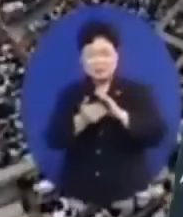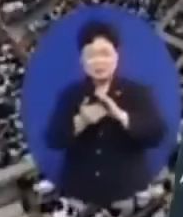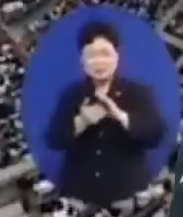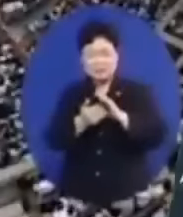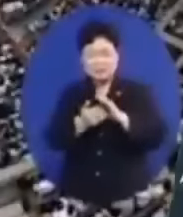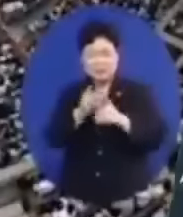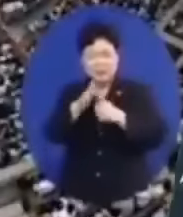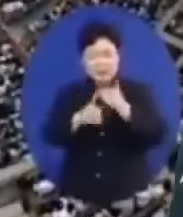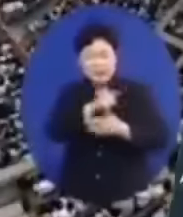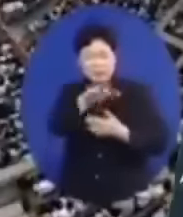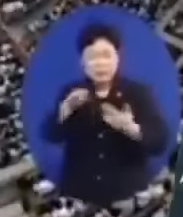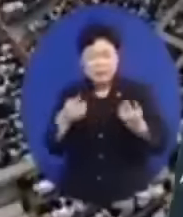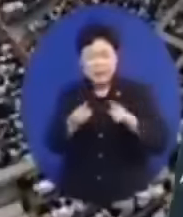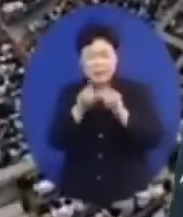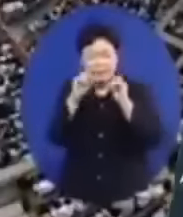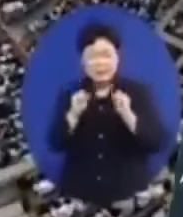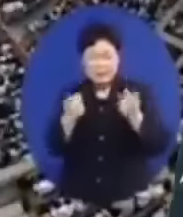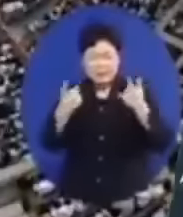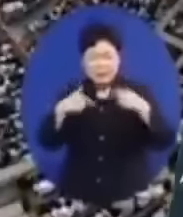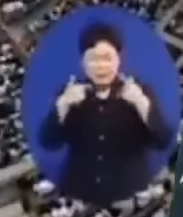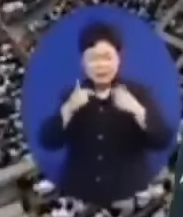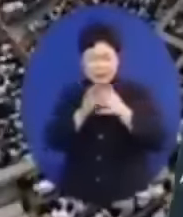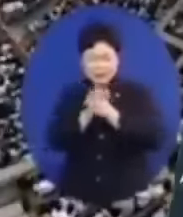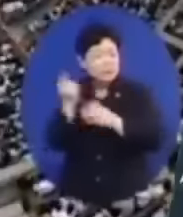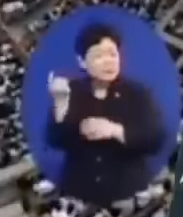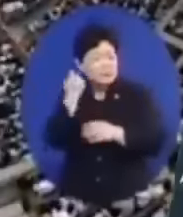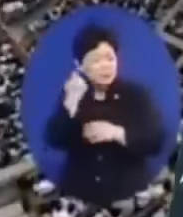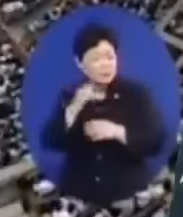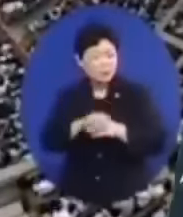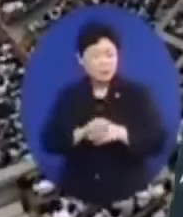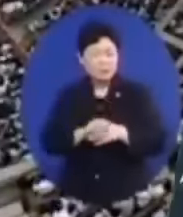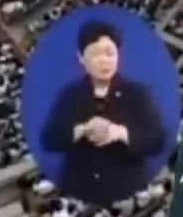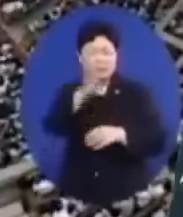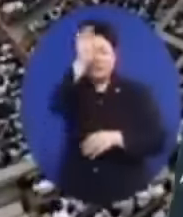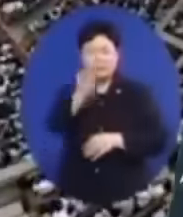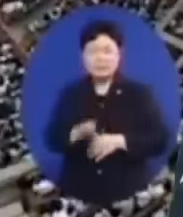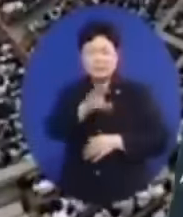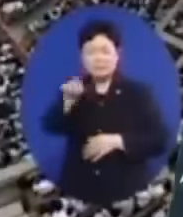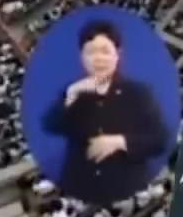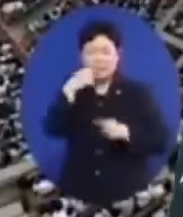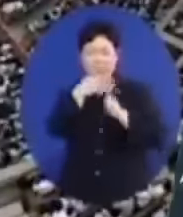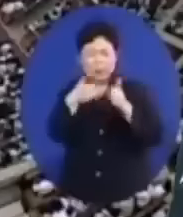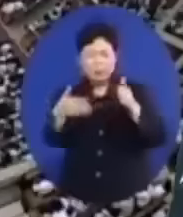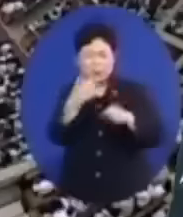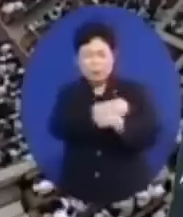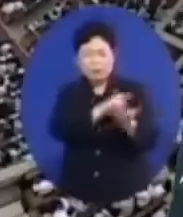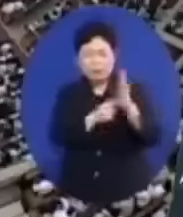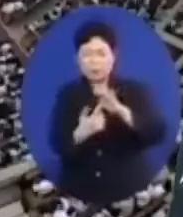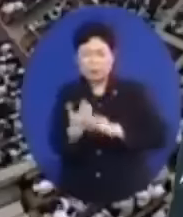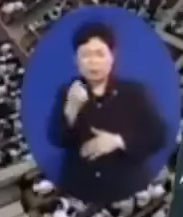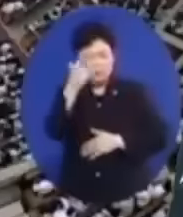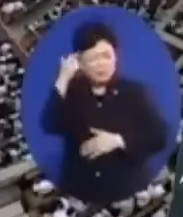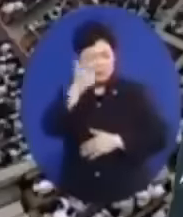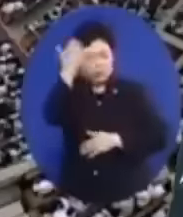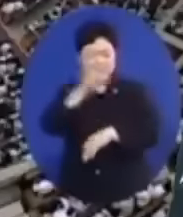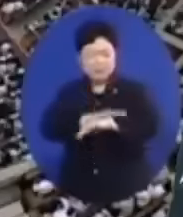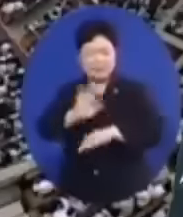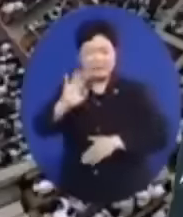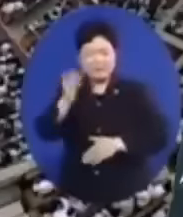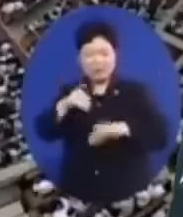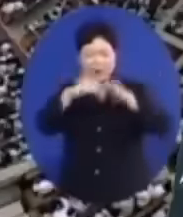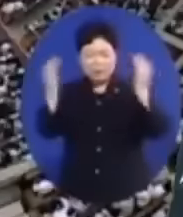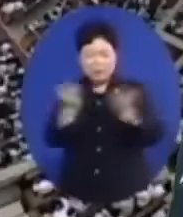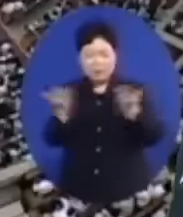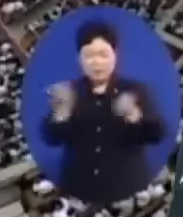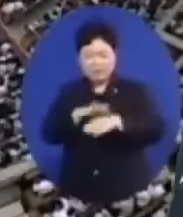하나님 우리와 같이 계셔서 항상 우리 기도를 들으시고 십자가의 보혈의 공로로 영혼이 잘되고 범사가